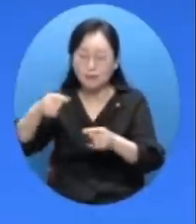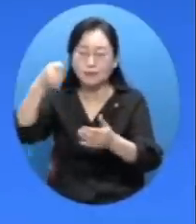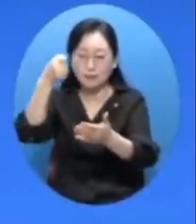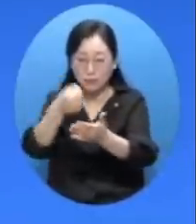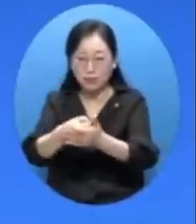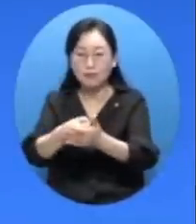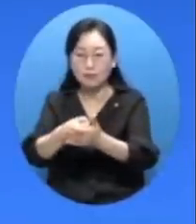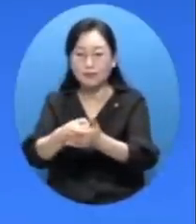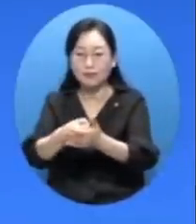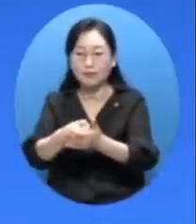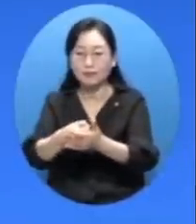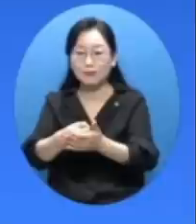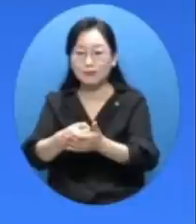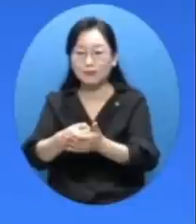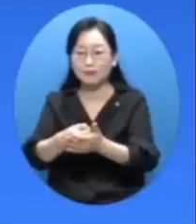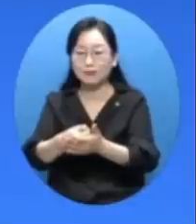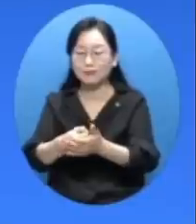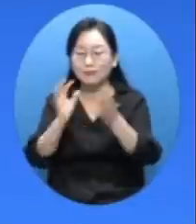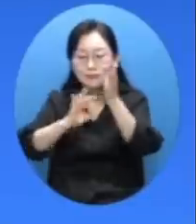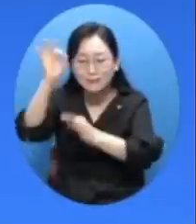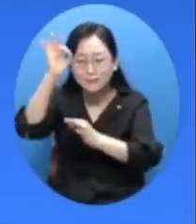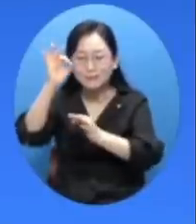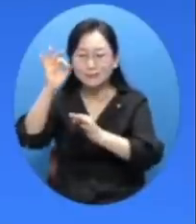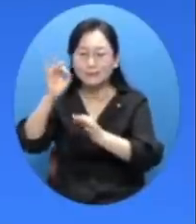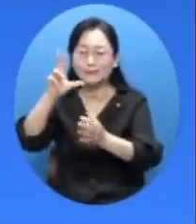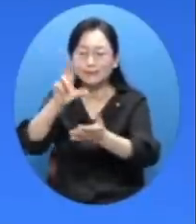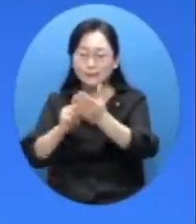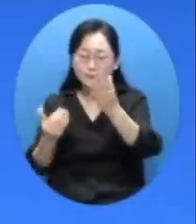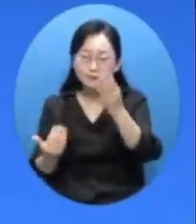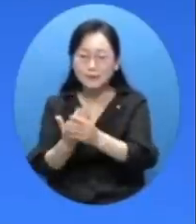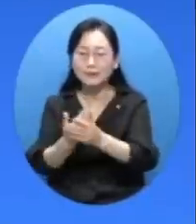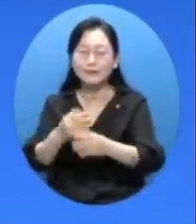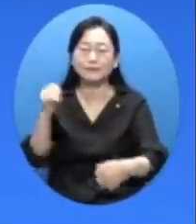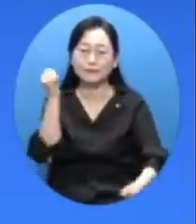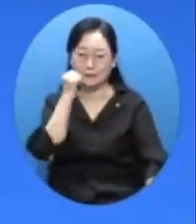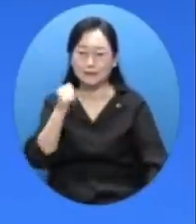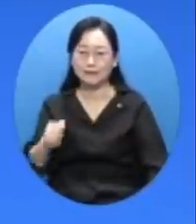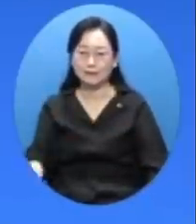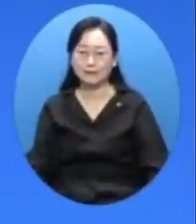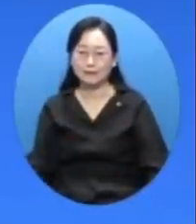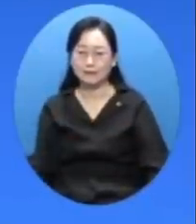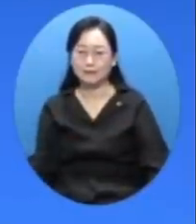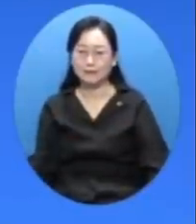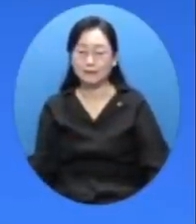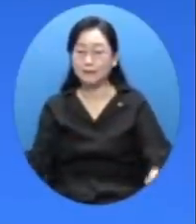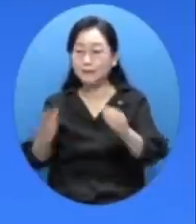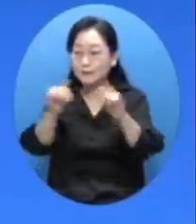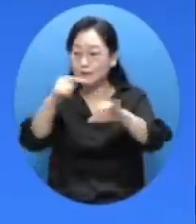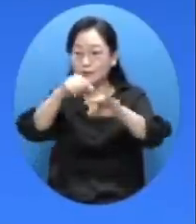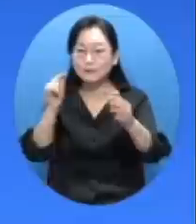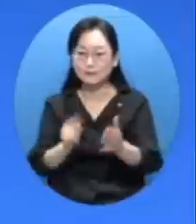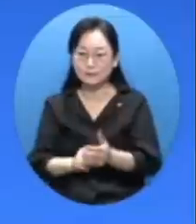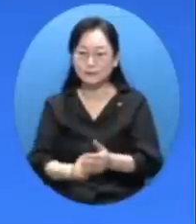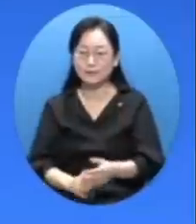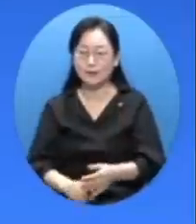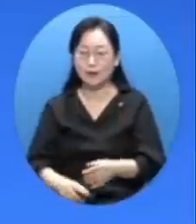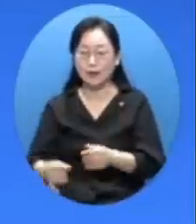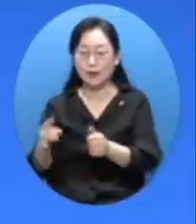때 실수가 생겨나게 되고 문제가 생겨나게 되는 것입니다. 사람의 마음이 이렇게